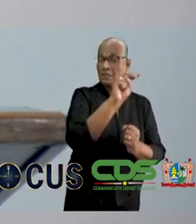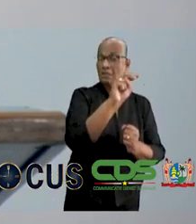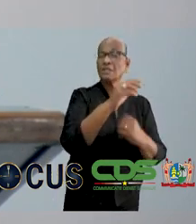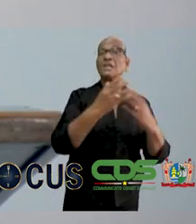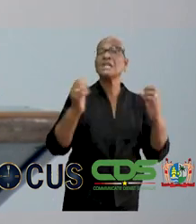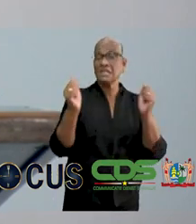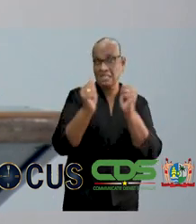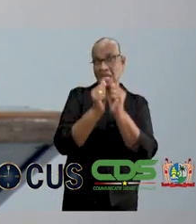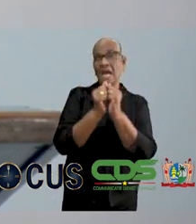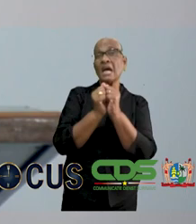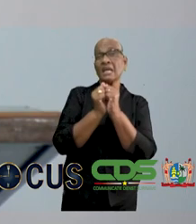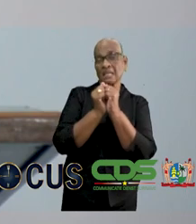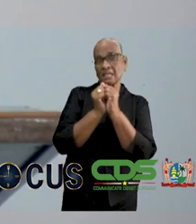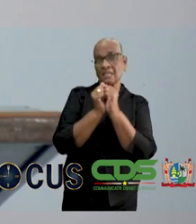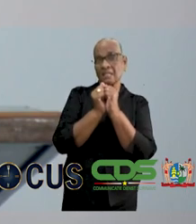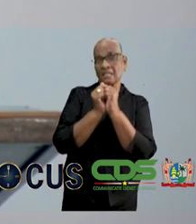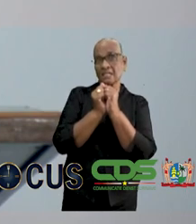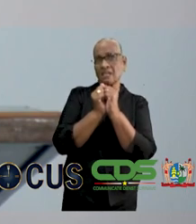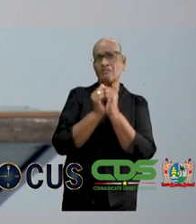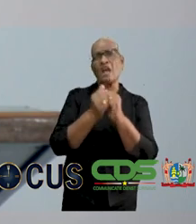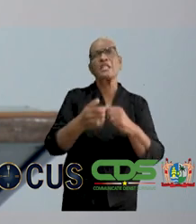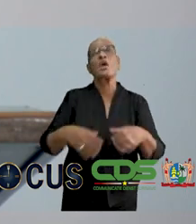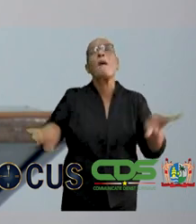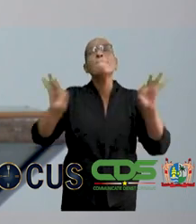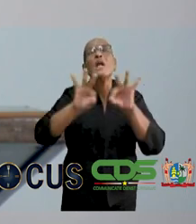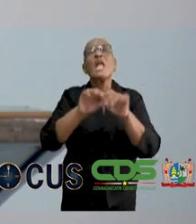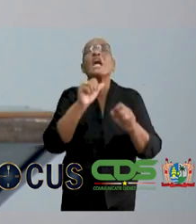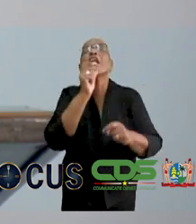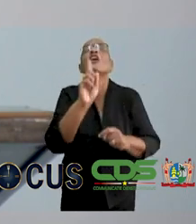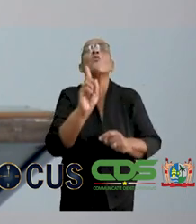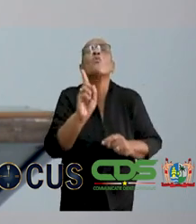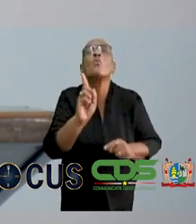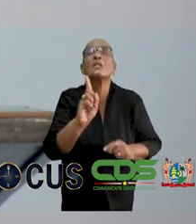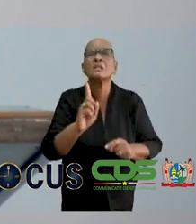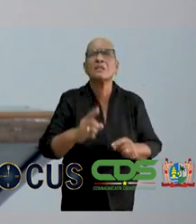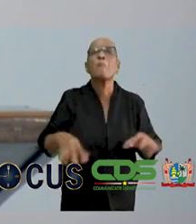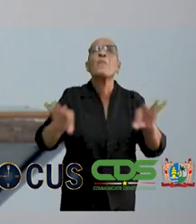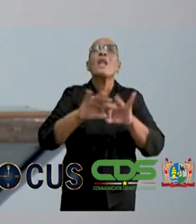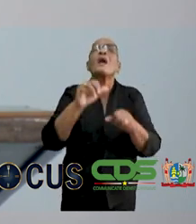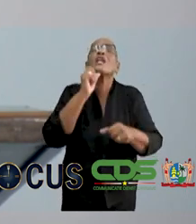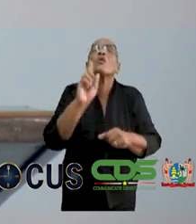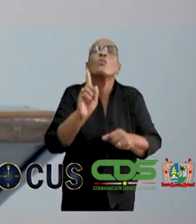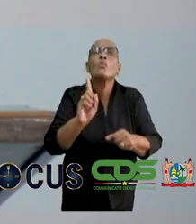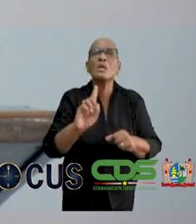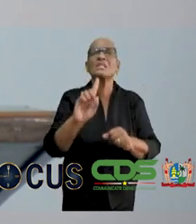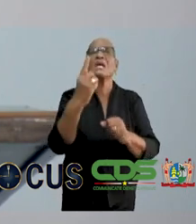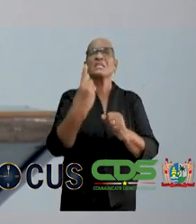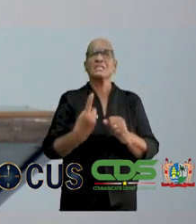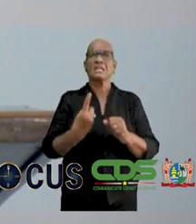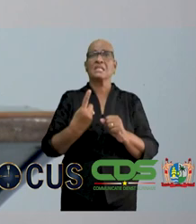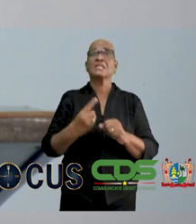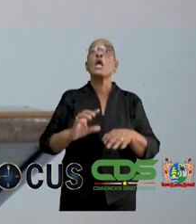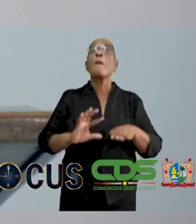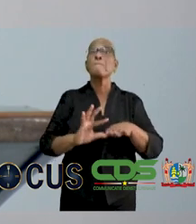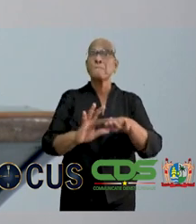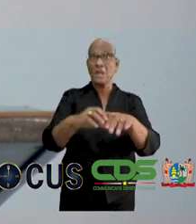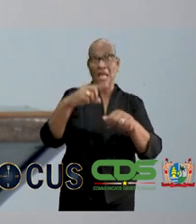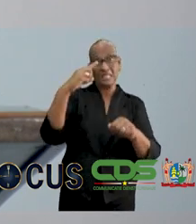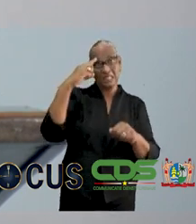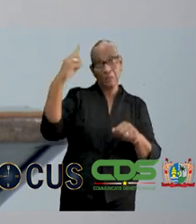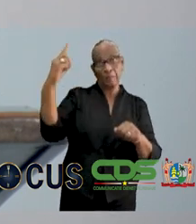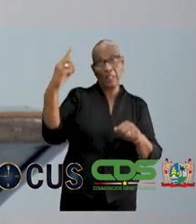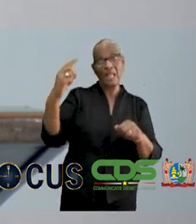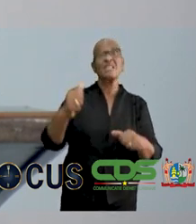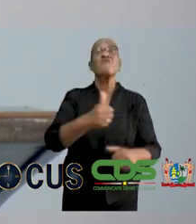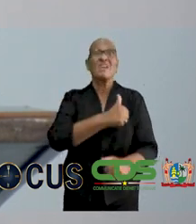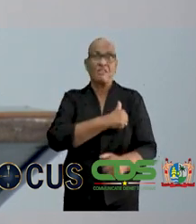eigenlijk de prioriteiten vaststellen, de beleidsprioriteiten. We hebben toen ook het beleidsplan van Defensie